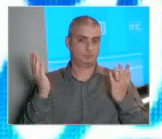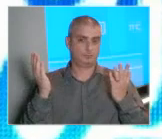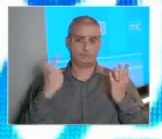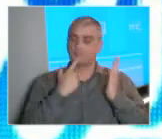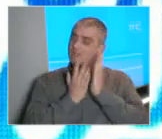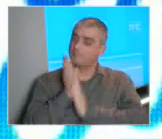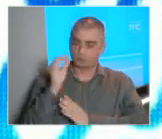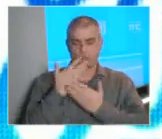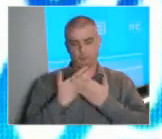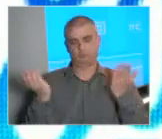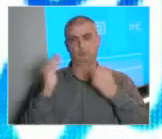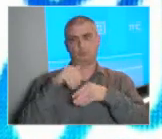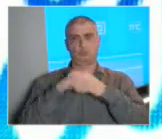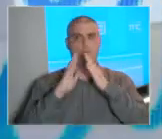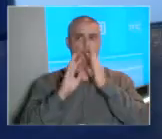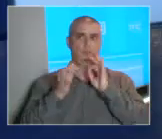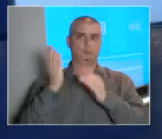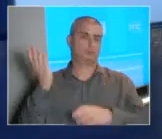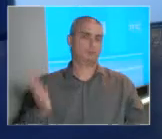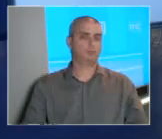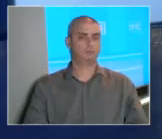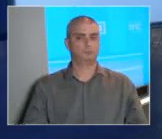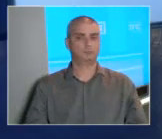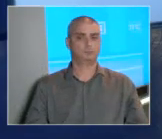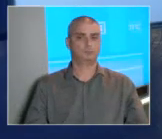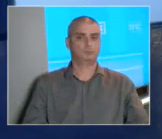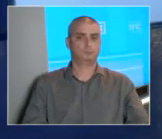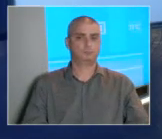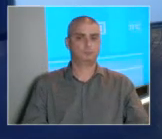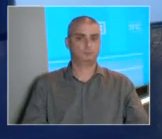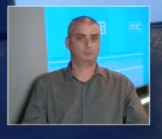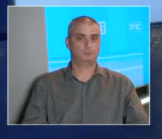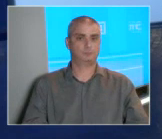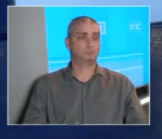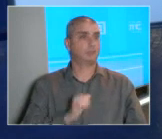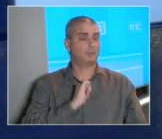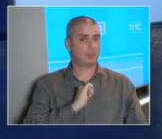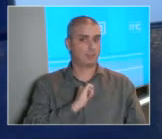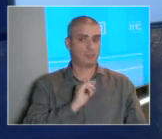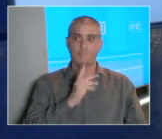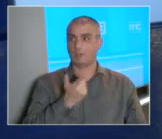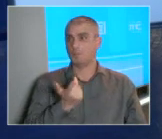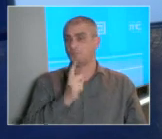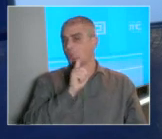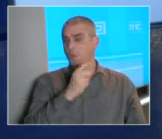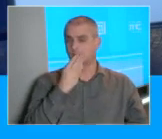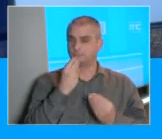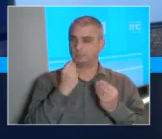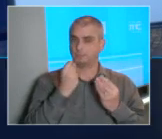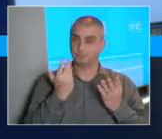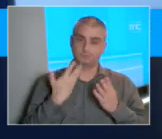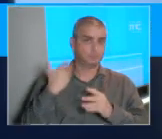והאמת שלו תצא לאור בבית המשפט. טוב, עוזי ברוך, זה גם מעניין, אבל זה גם אולי רמז